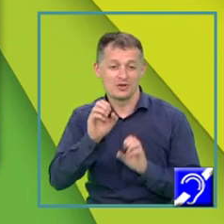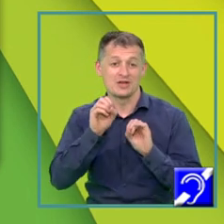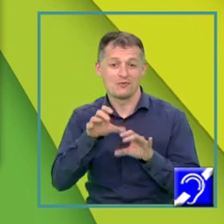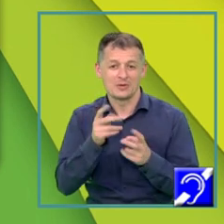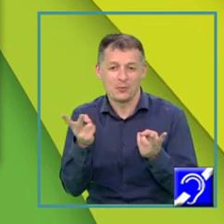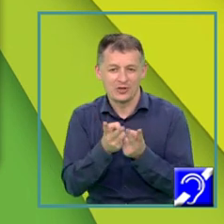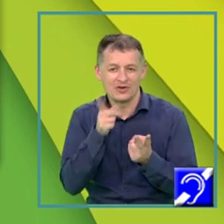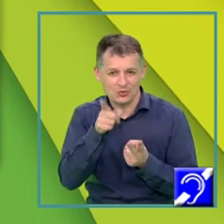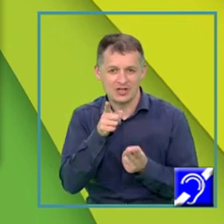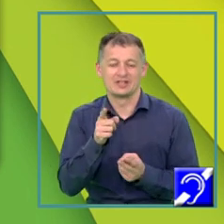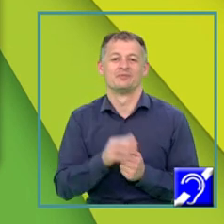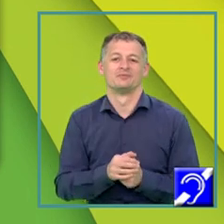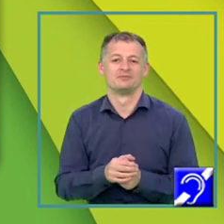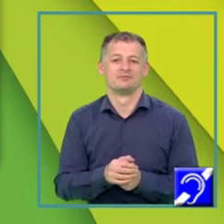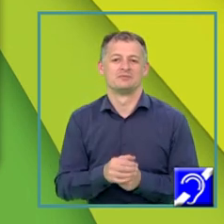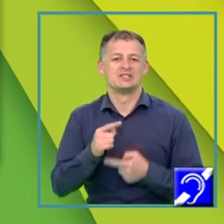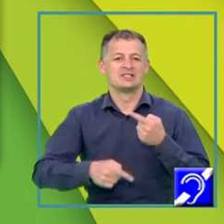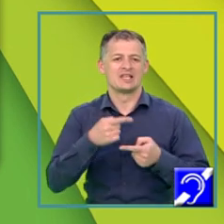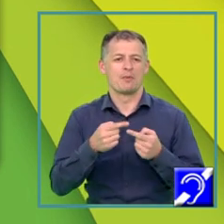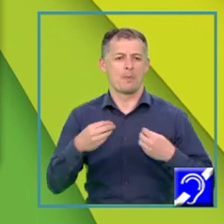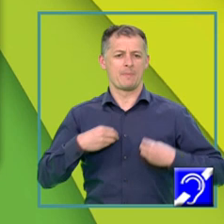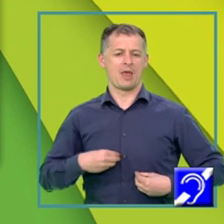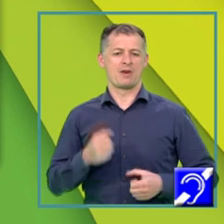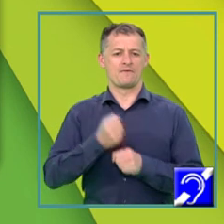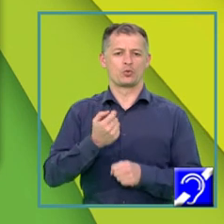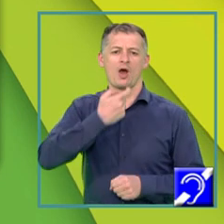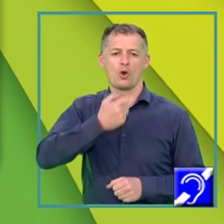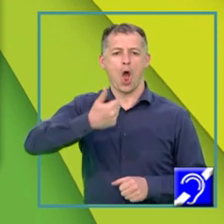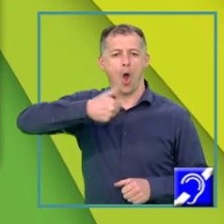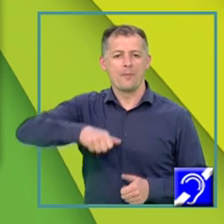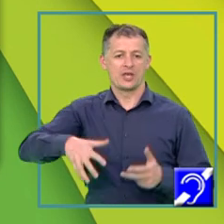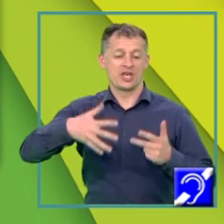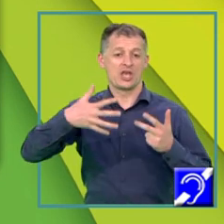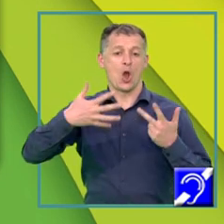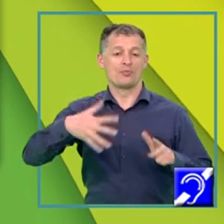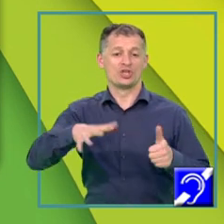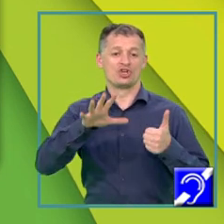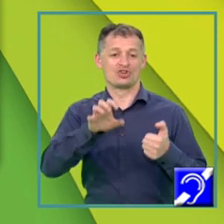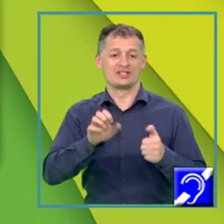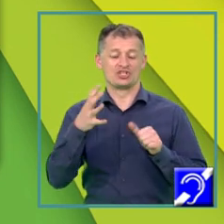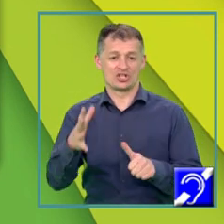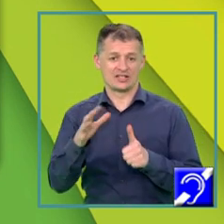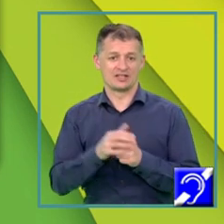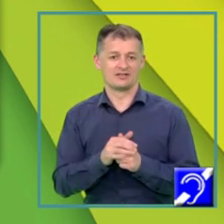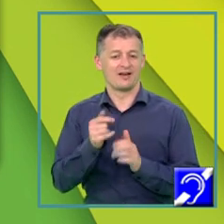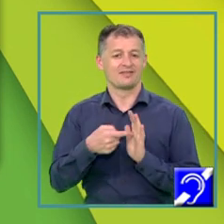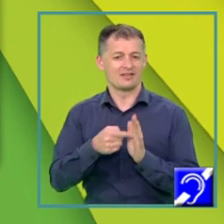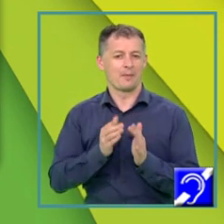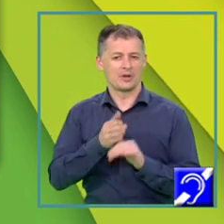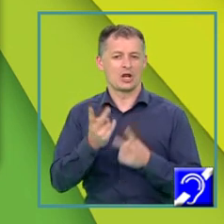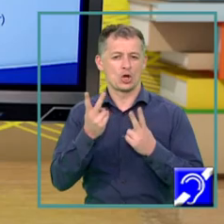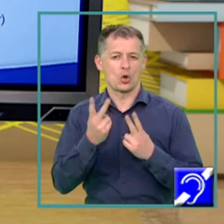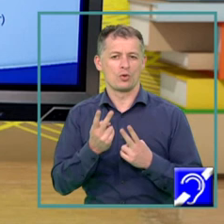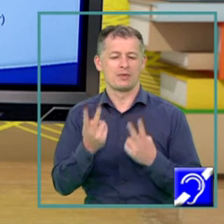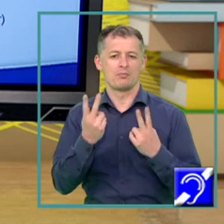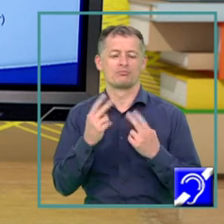corespunde acestui răspuns. Sistemul parlamentar instituit în anul 1866 s-a caracterizat prin rolul preponderent al